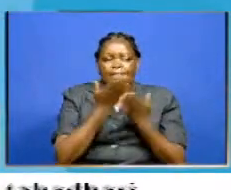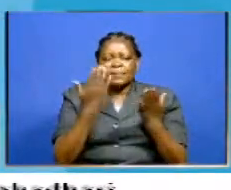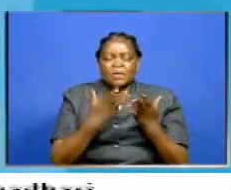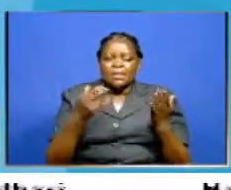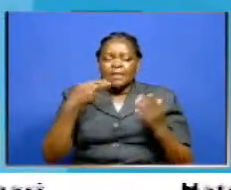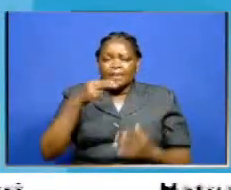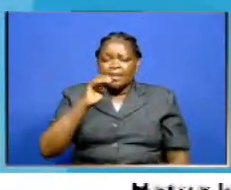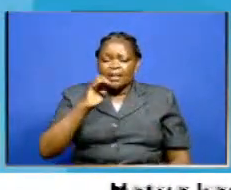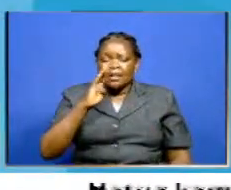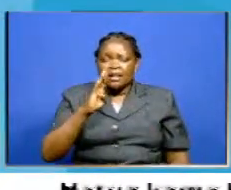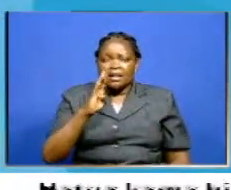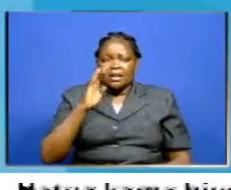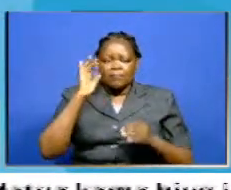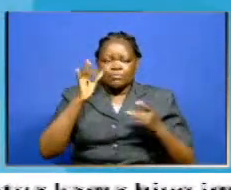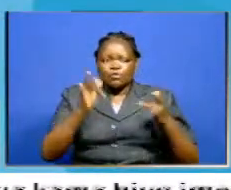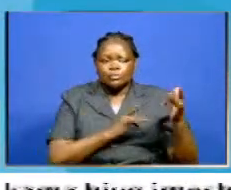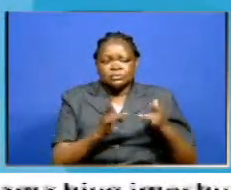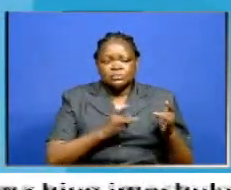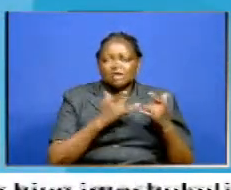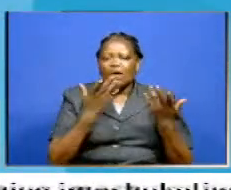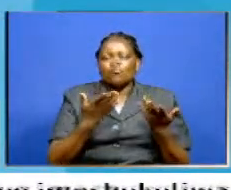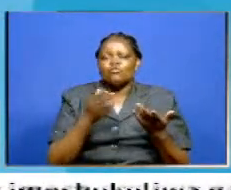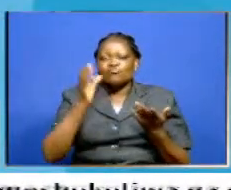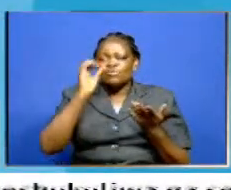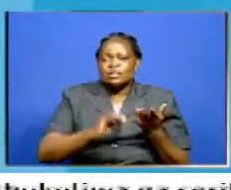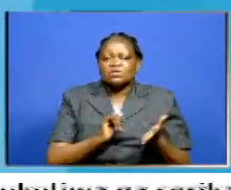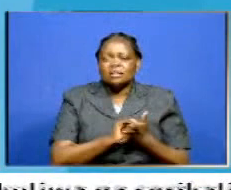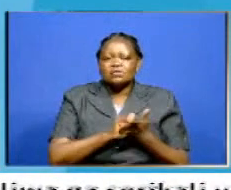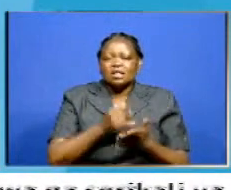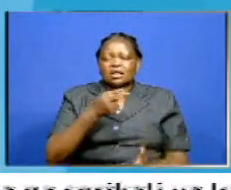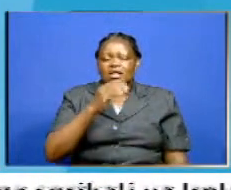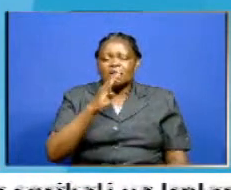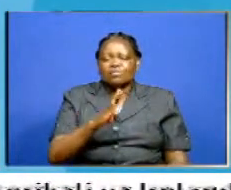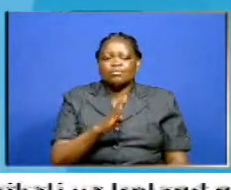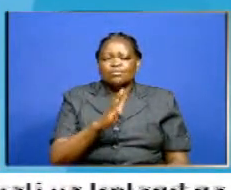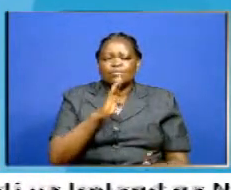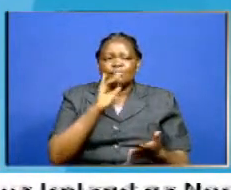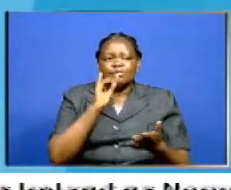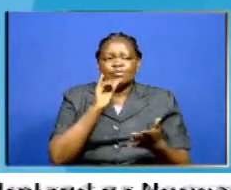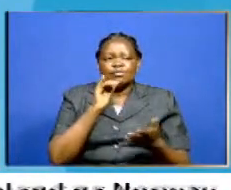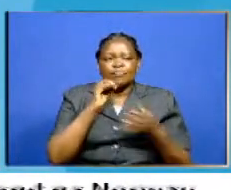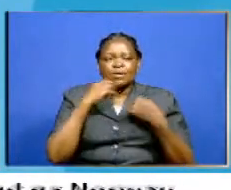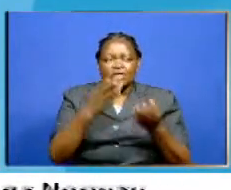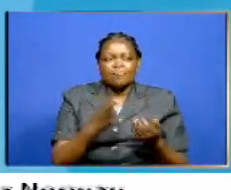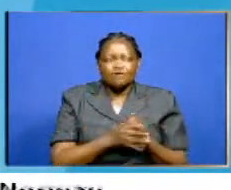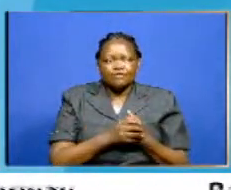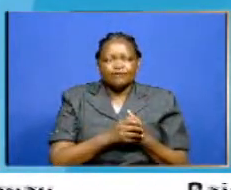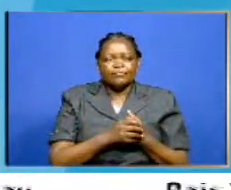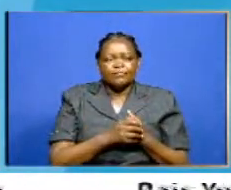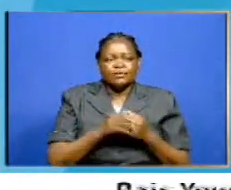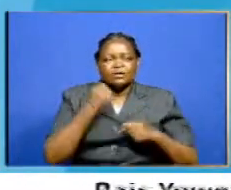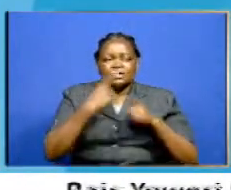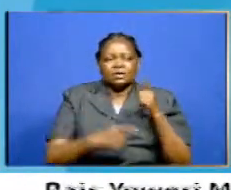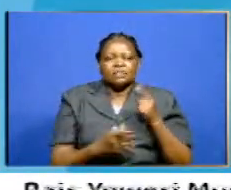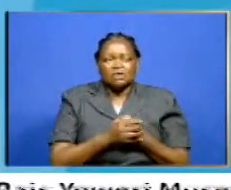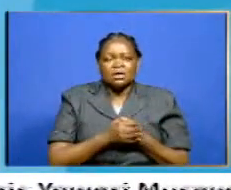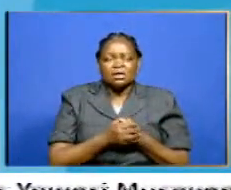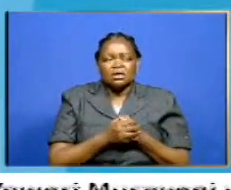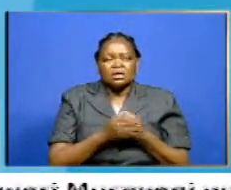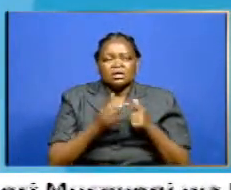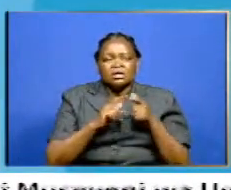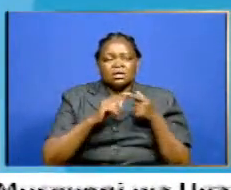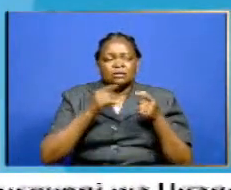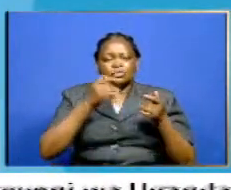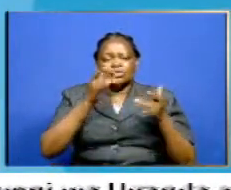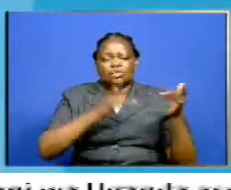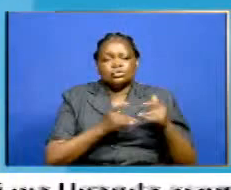HELB. Ukiangalia ile asilimia ambayo HELB, zile pesa ambazo HELB inapatiwa katika mwaka mmoja, na uangalie